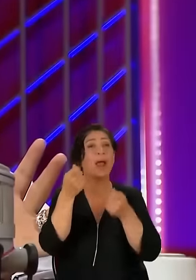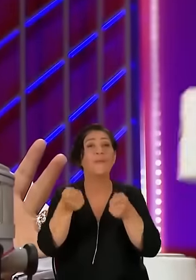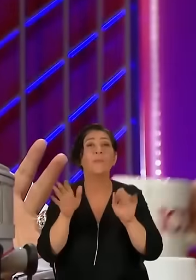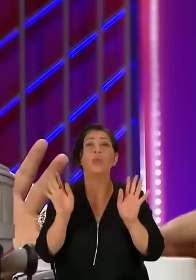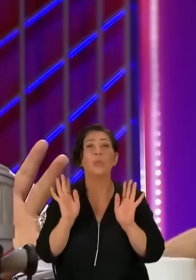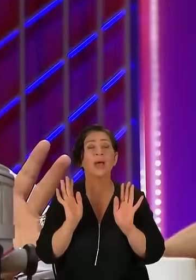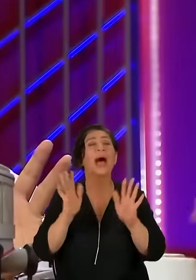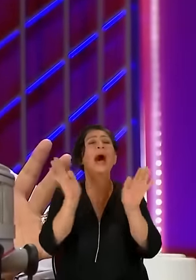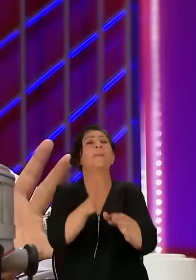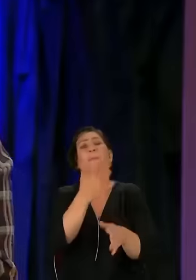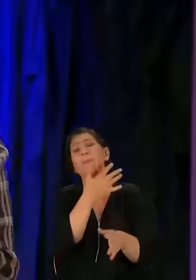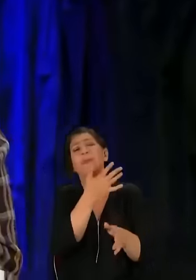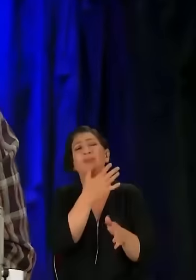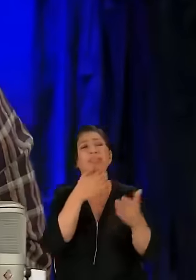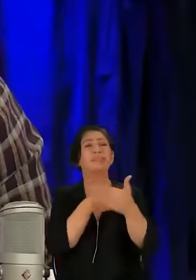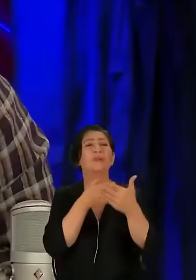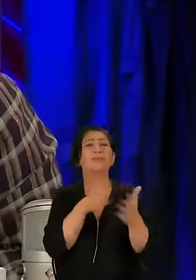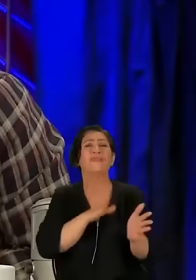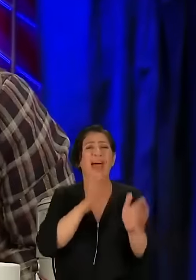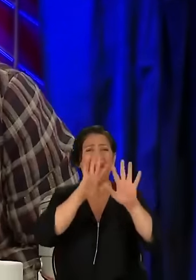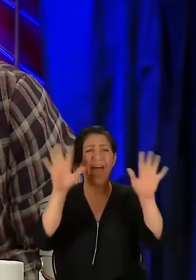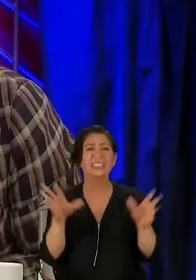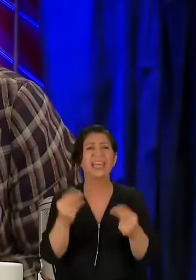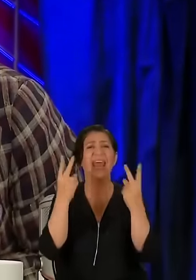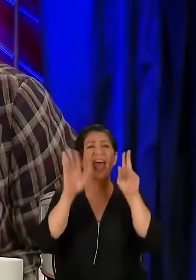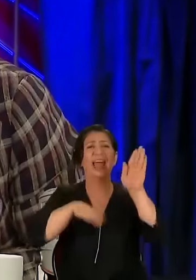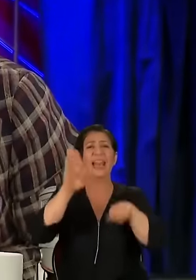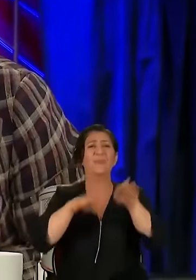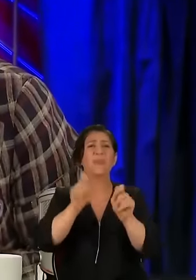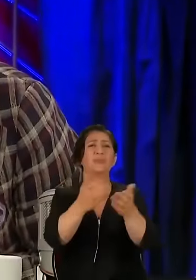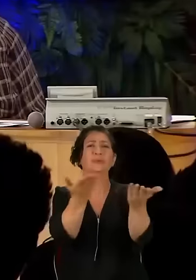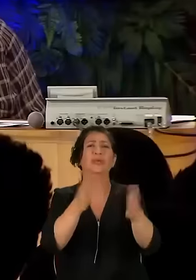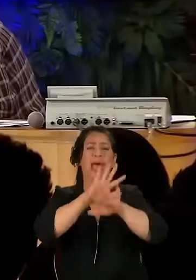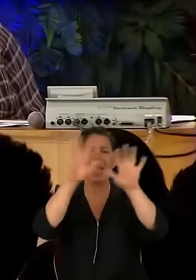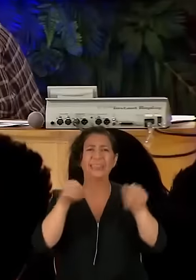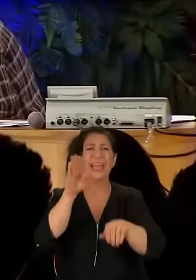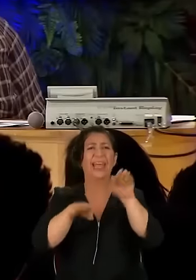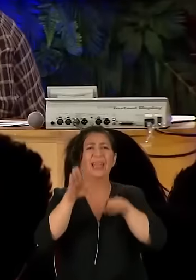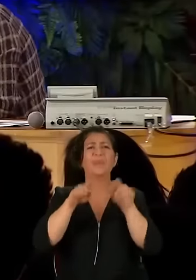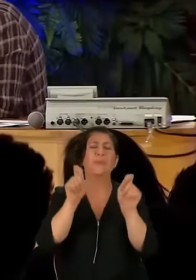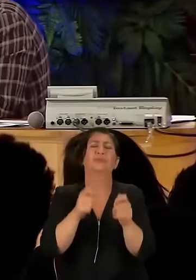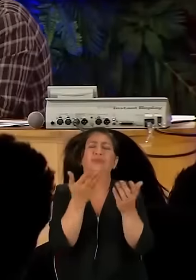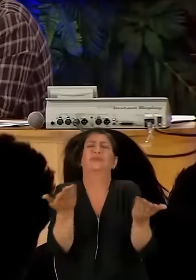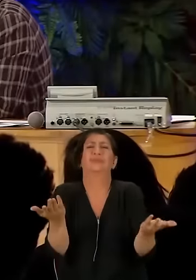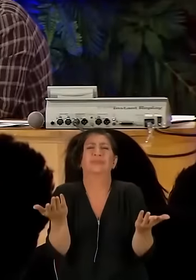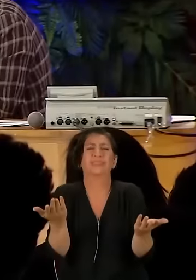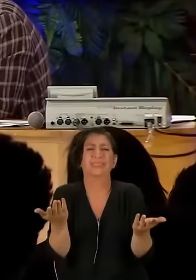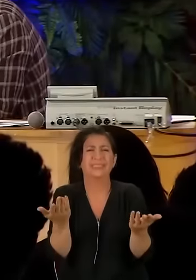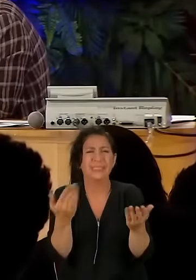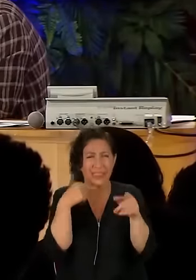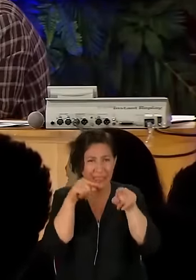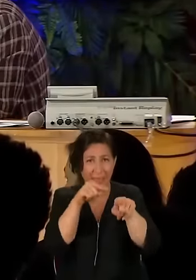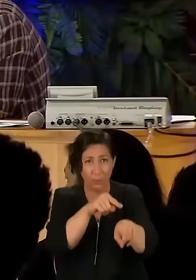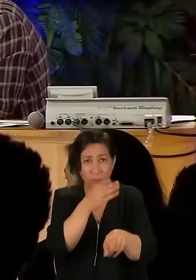para vermiyor. Aman şekerim, biliyorum. Sponsorlar. Her şeyin tanıtımını yapıyorsun. Her şeyin tanıtımını yapıyorsun.